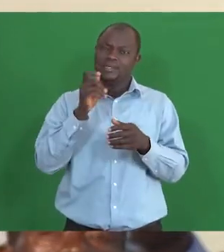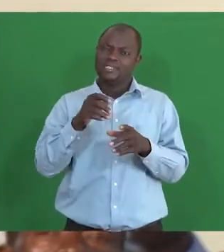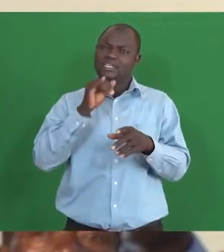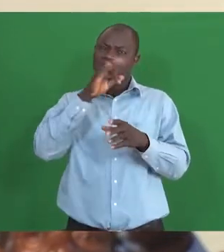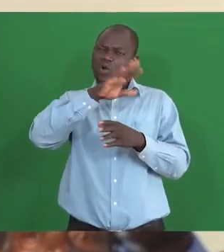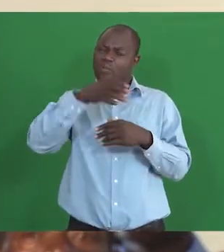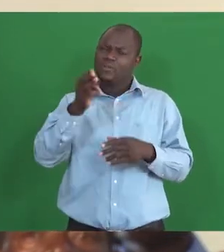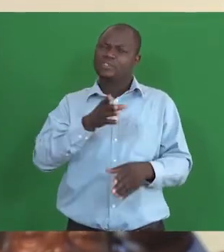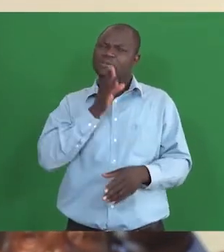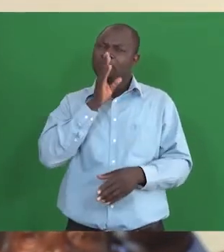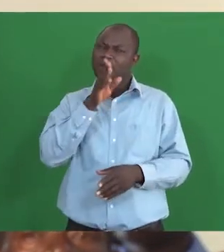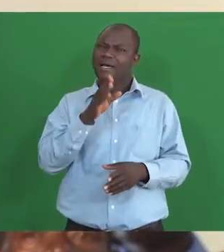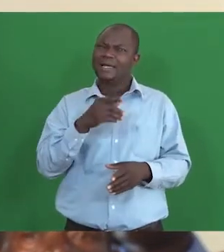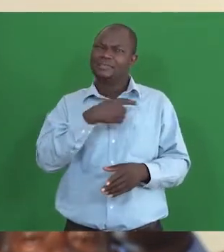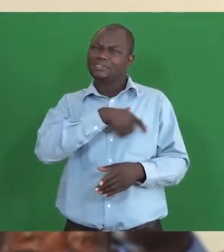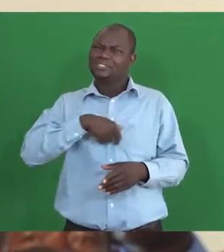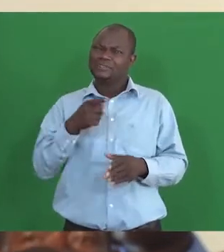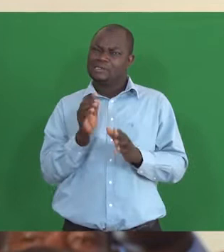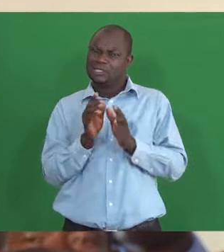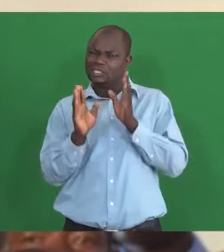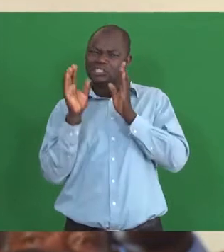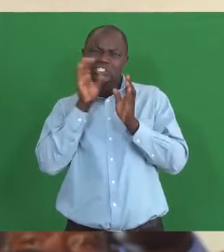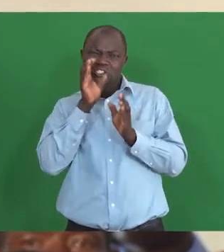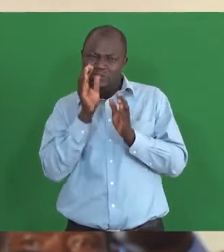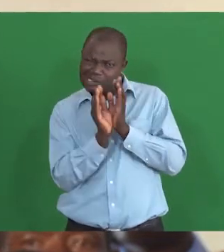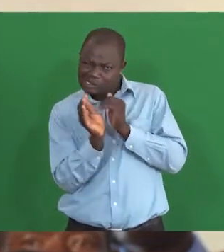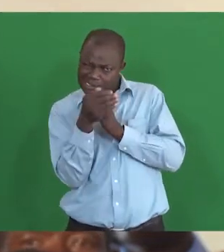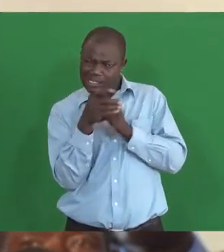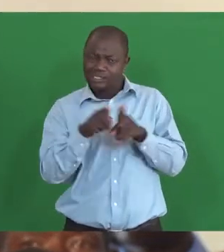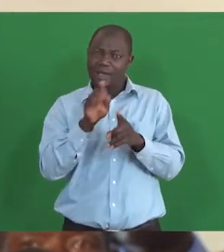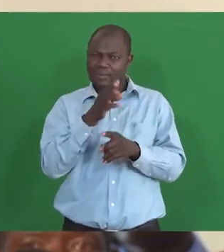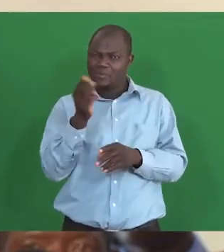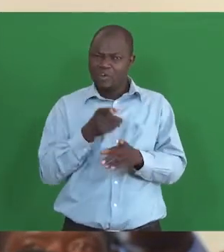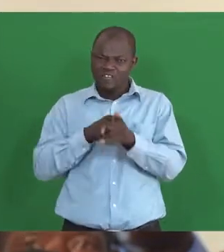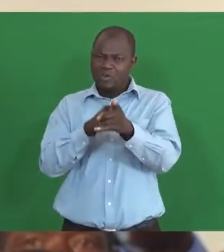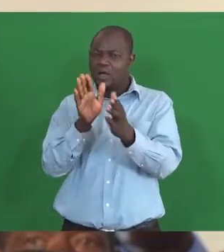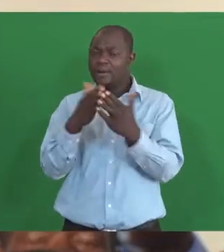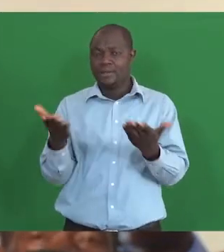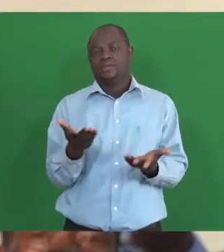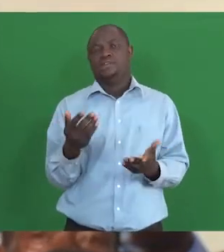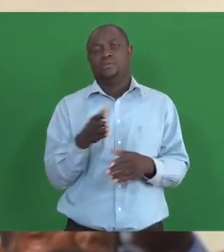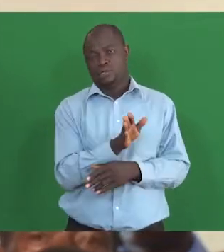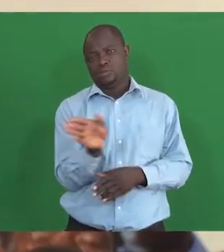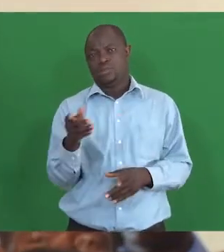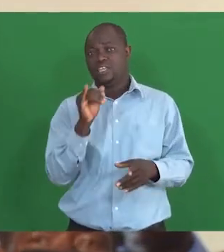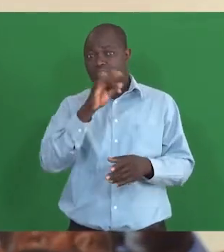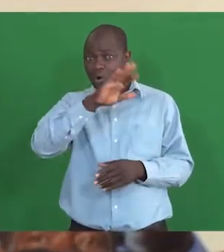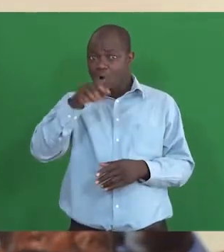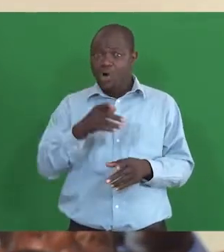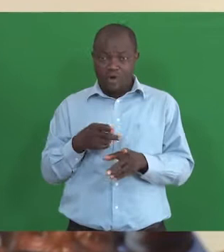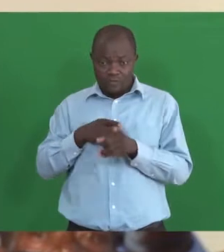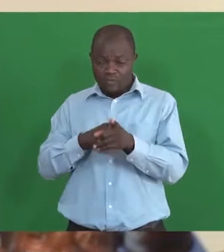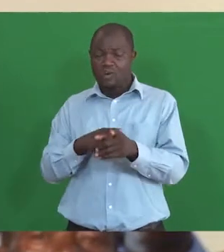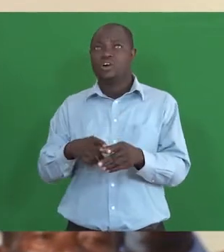vanhu vaine kugunun'una kuti mambo vane mumwe mupindiro wavakaita, vamwe vanotatanyara havateedzeri. Asi kana vanhu vachitenda kuti mambo